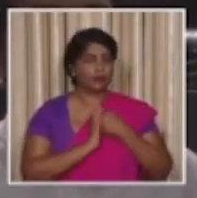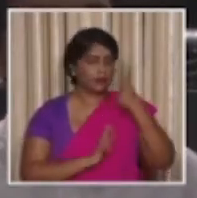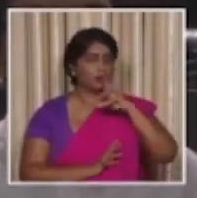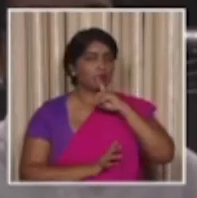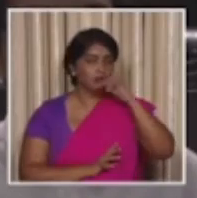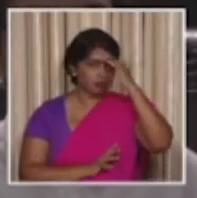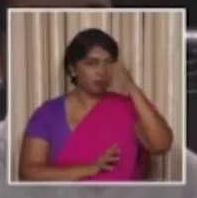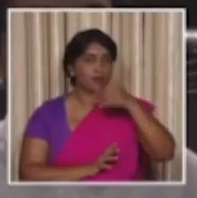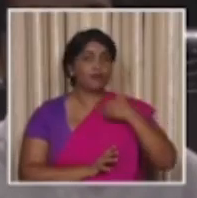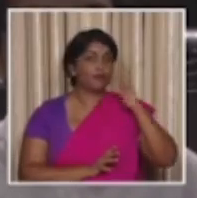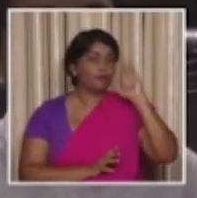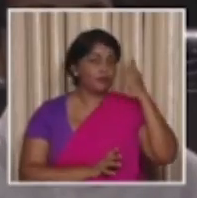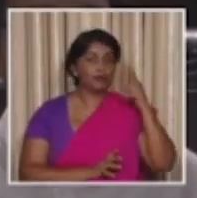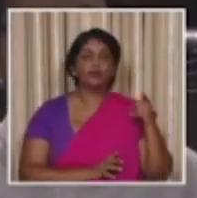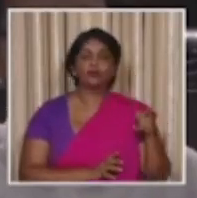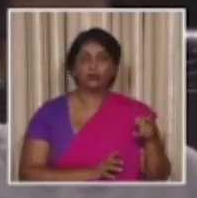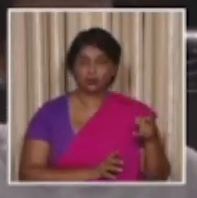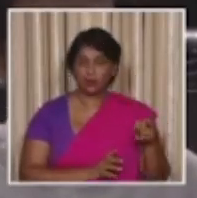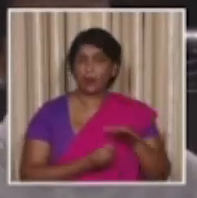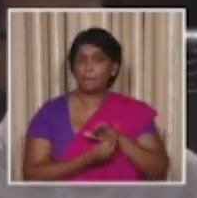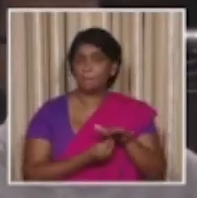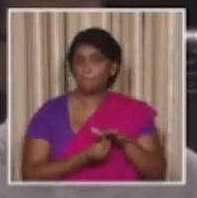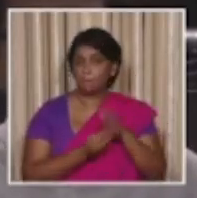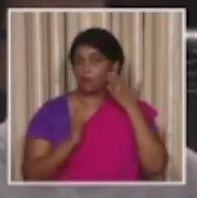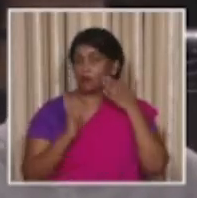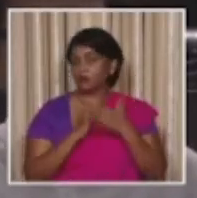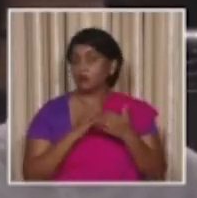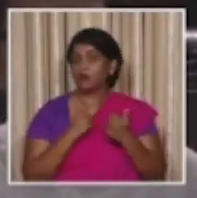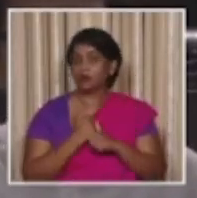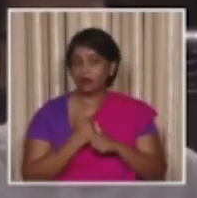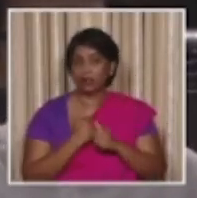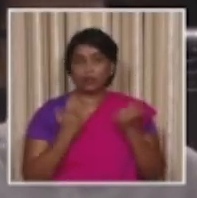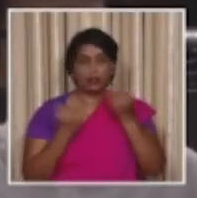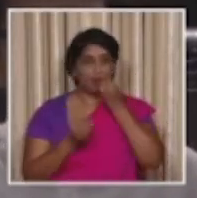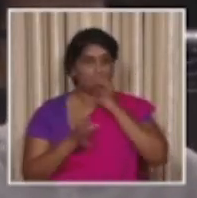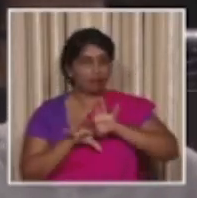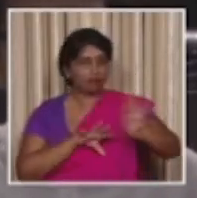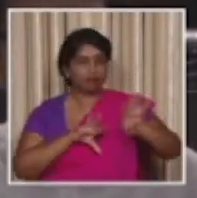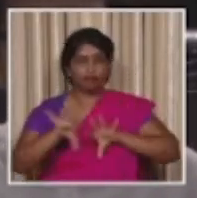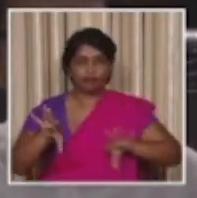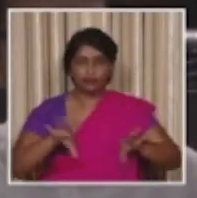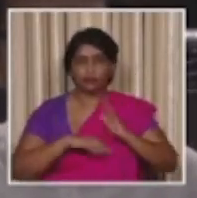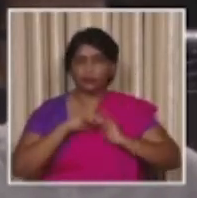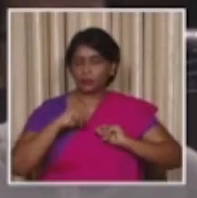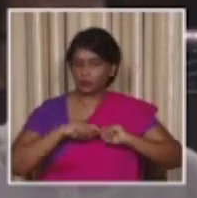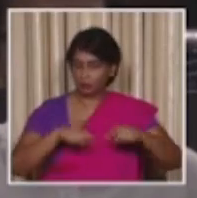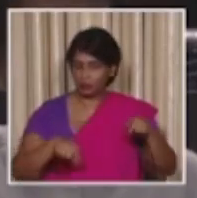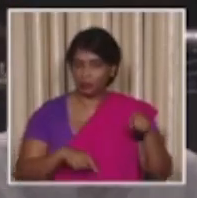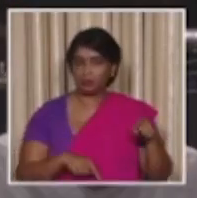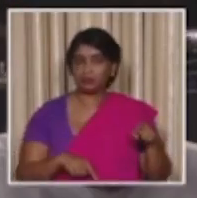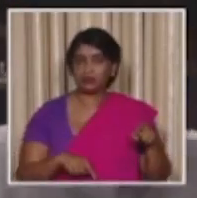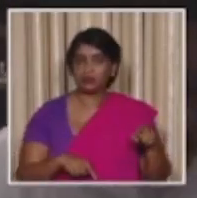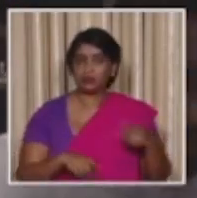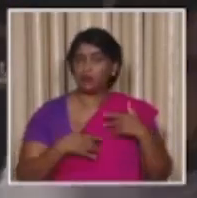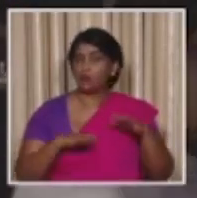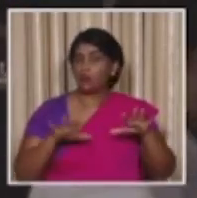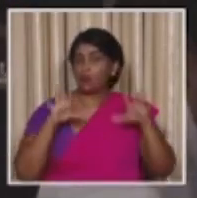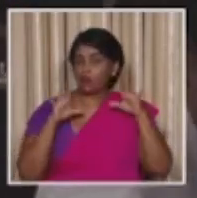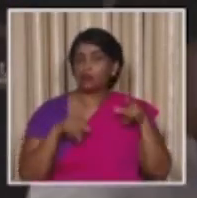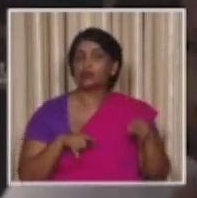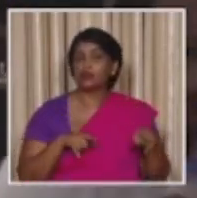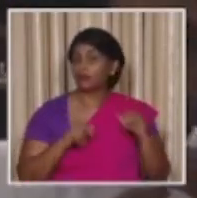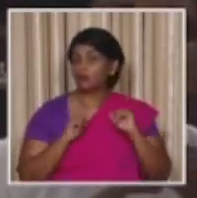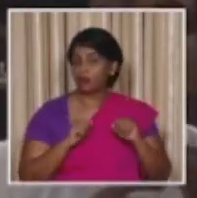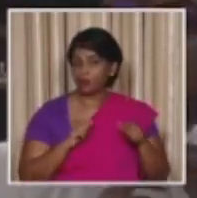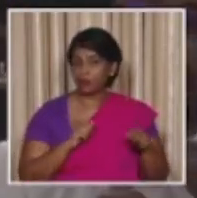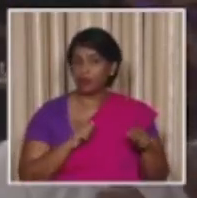කතානායකතුමනි, මෙහි තියෙන විශේෂත්වය තමයි මේ පරිසර පද්ධතිය හැදෙනකොට මේ ඉදුල් වෙන් කරලා මේ ක්‍රියාවලිය සිද්ධනකොට අරුම පුදුම දෙයක් සිද්ධ වෙනවා. ඒ